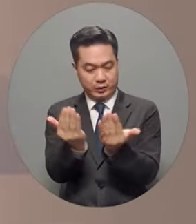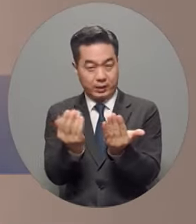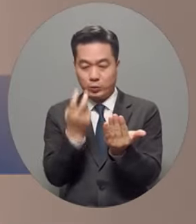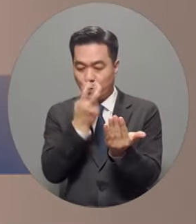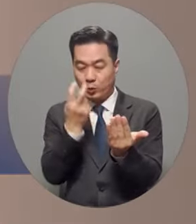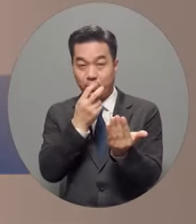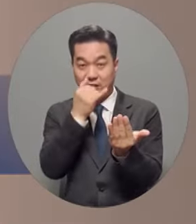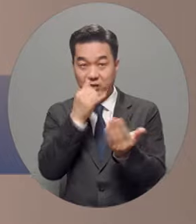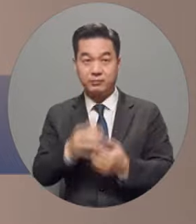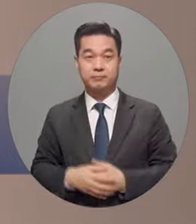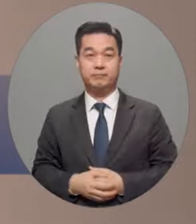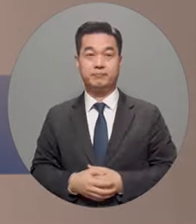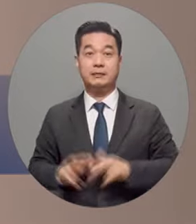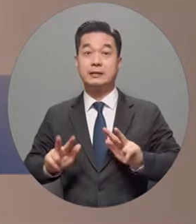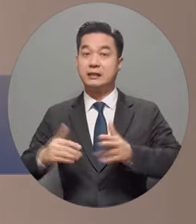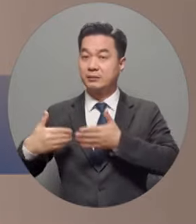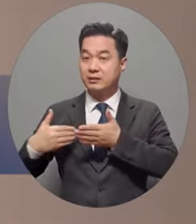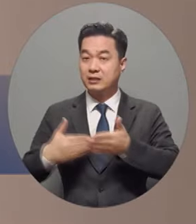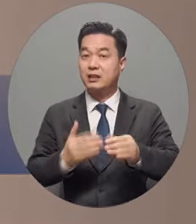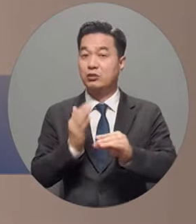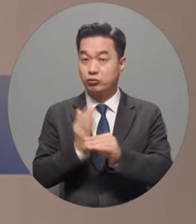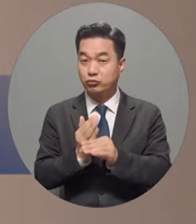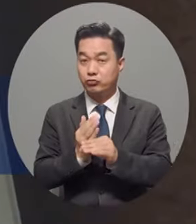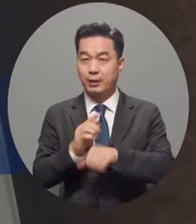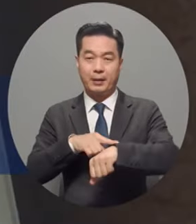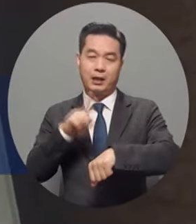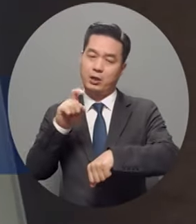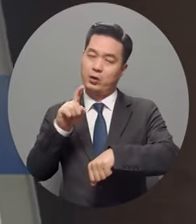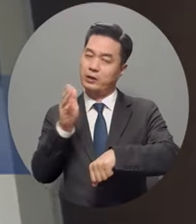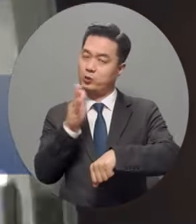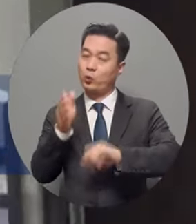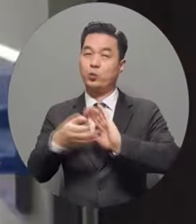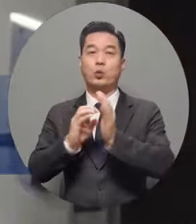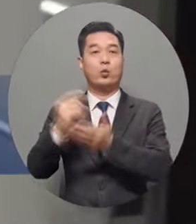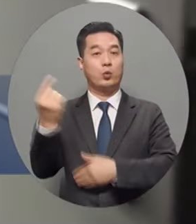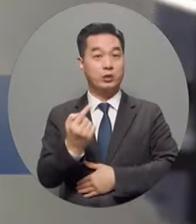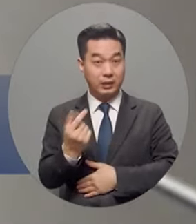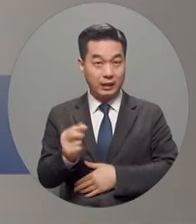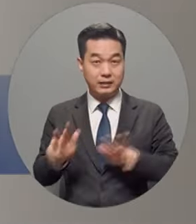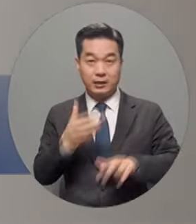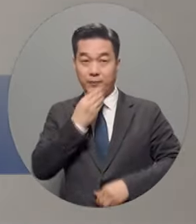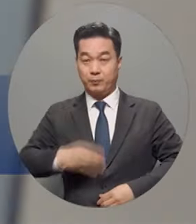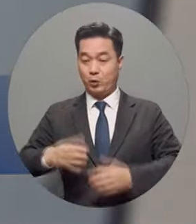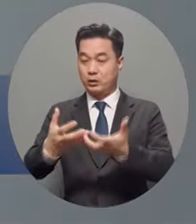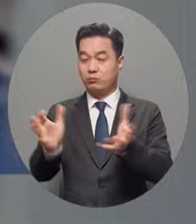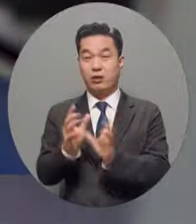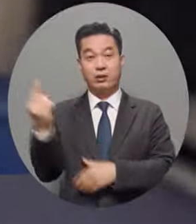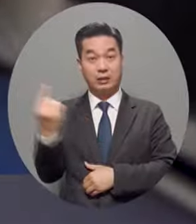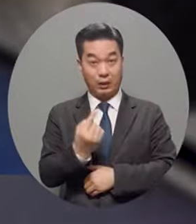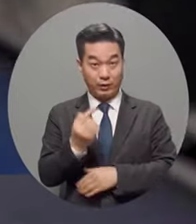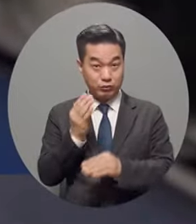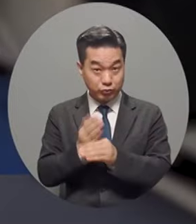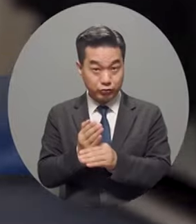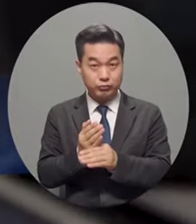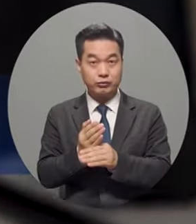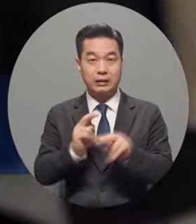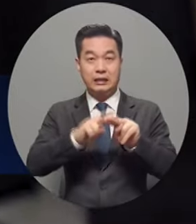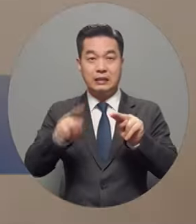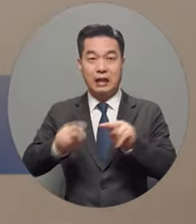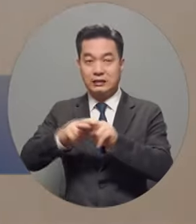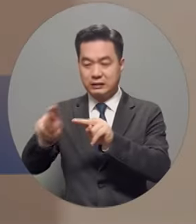대조했다 11시쯤에 오셨던 거 같아요 지금도 복지부에서 나와 있거든요 만 엄청 많이 사직서 내고 다 이런